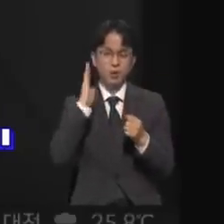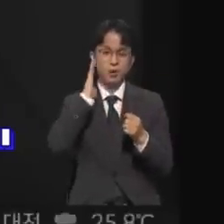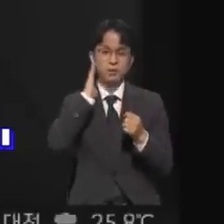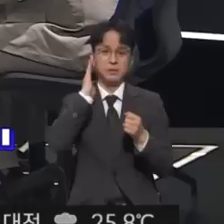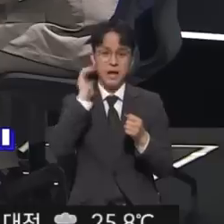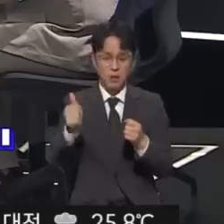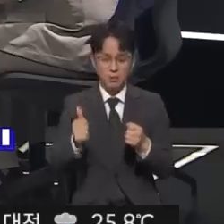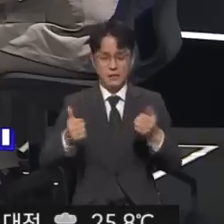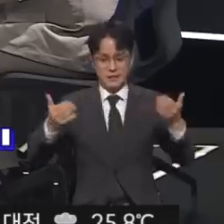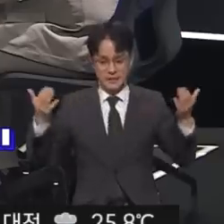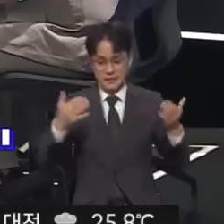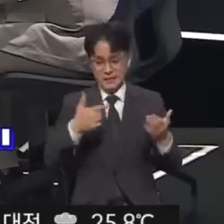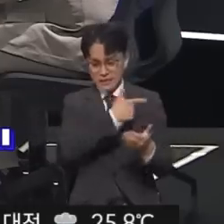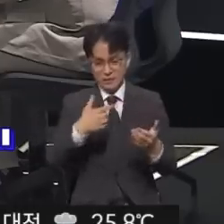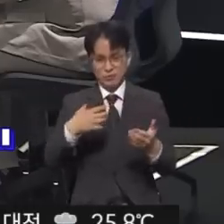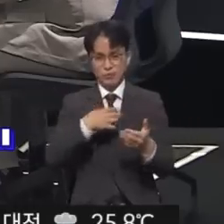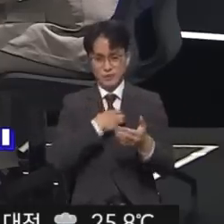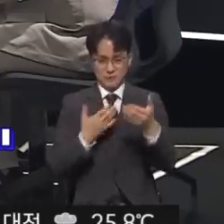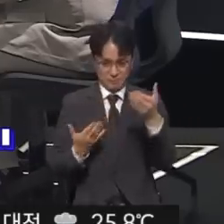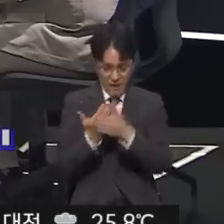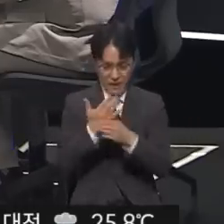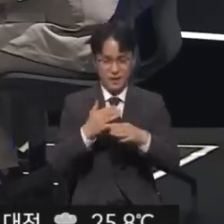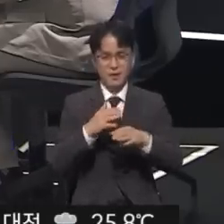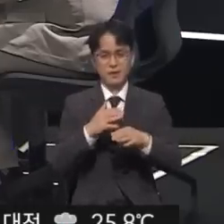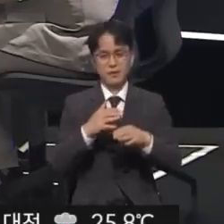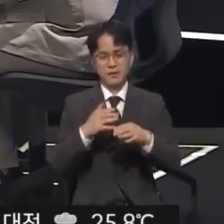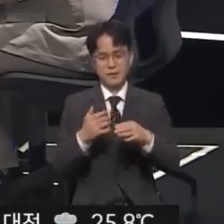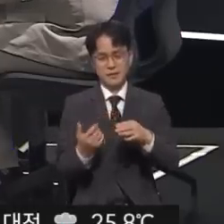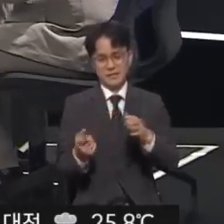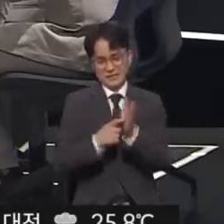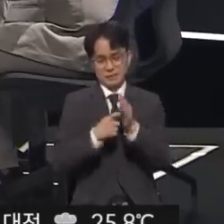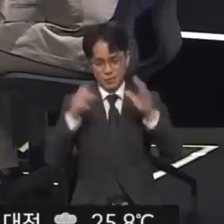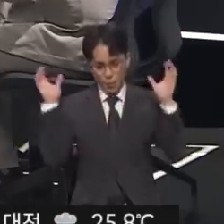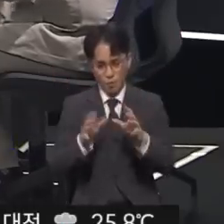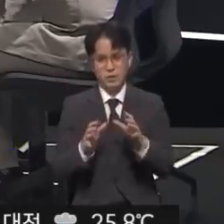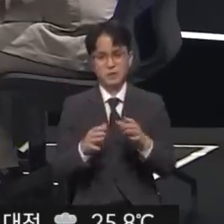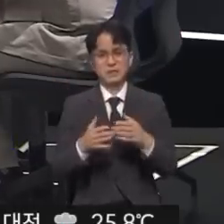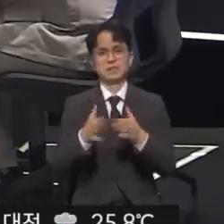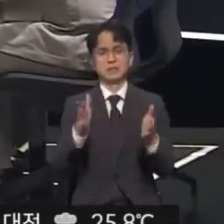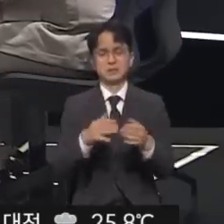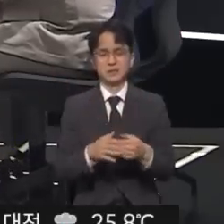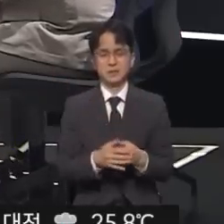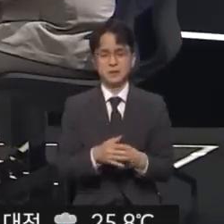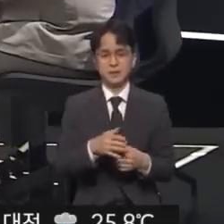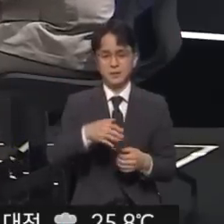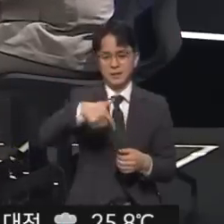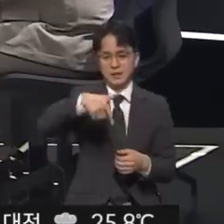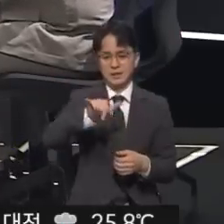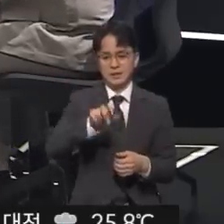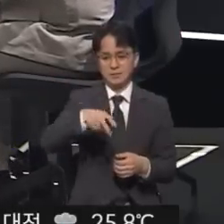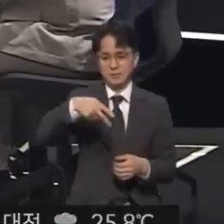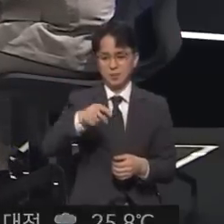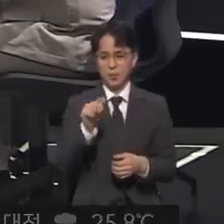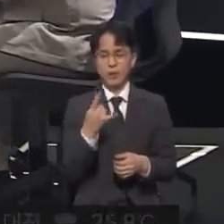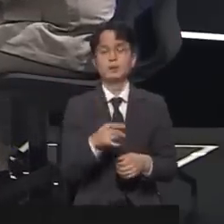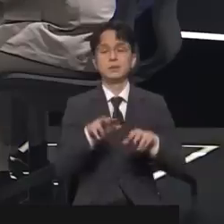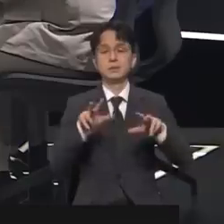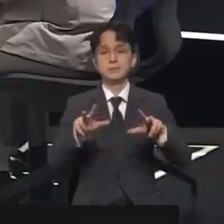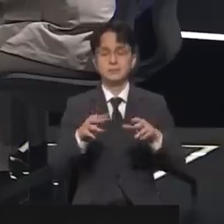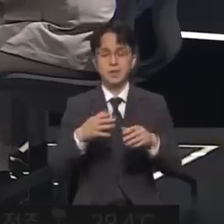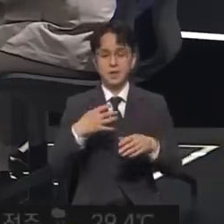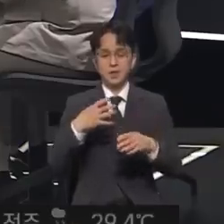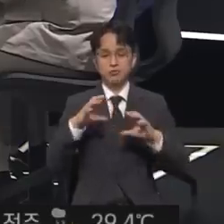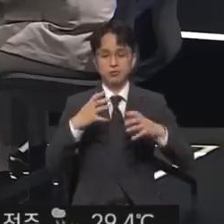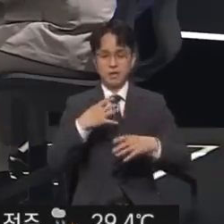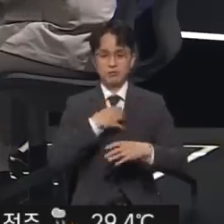아닌가요 그대로 보존돼 있겠죠 근데 작동을 않아요 높겠죠 이상 대통령 시대 온갖 을 만일 개체가 현재 몸 구축